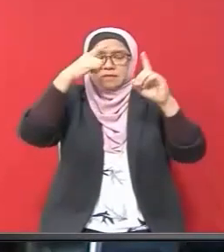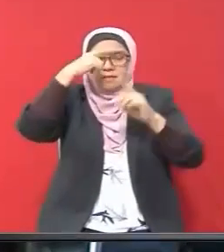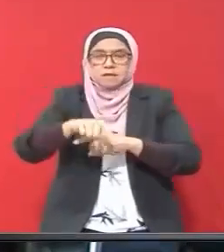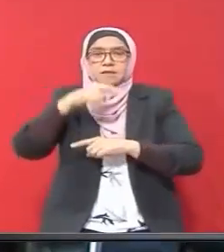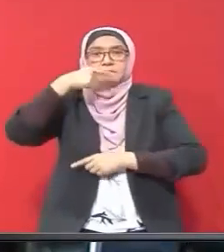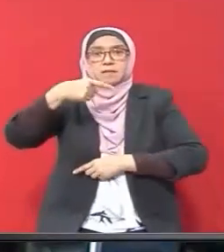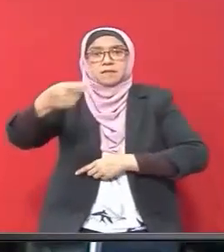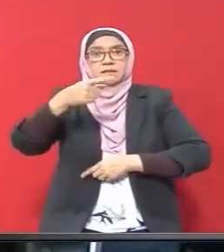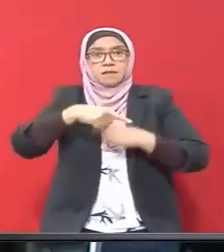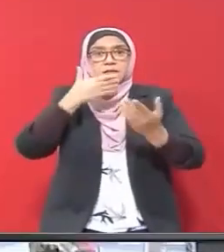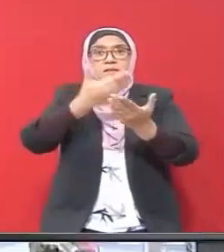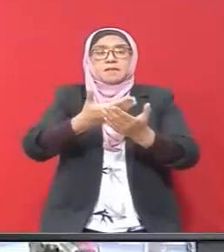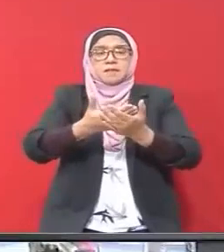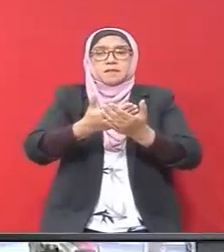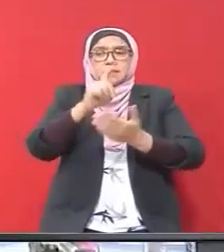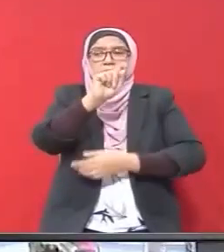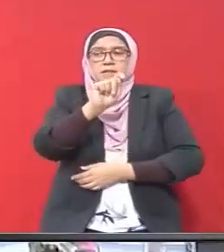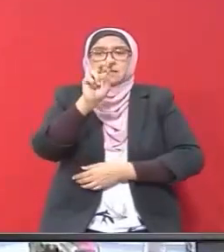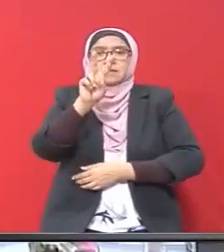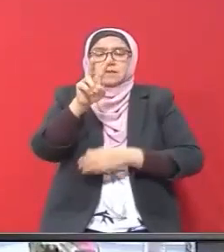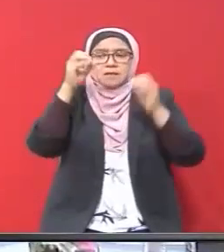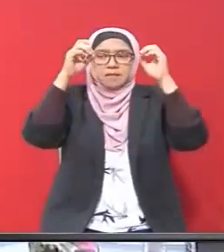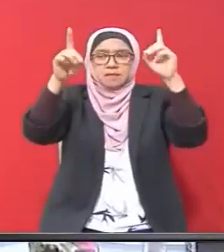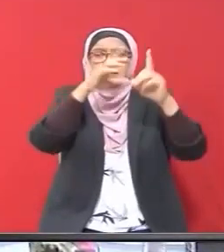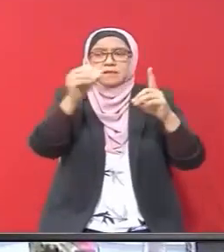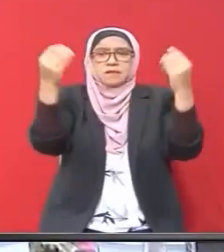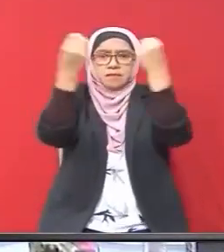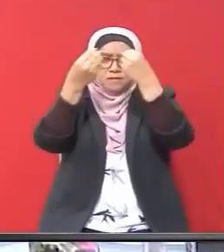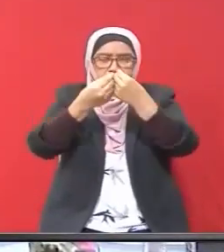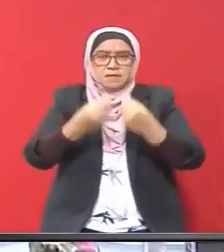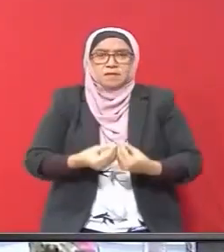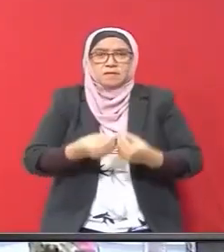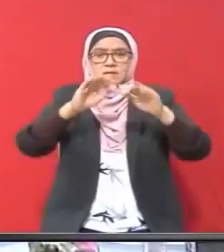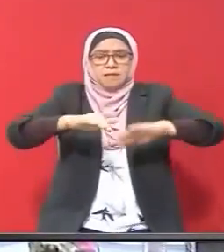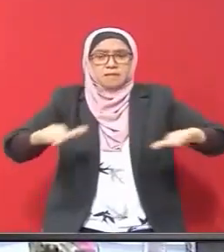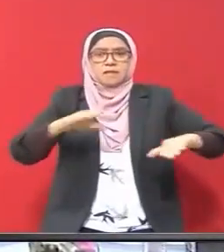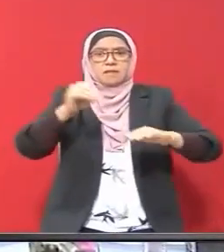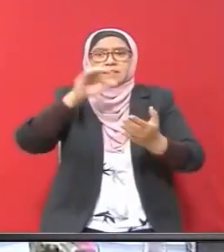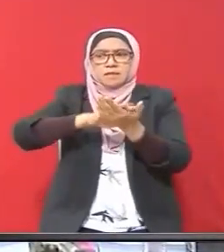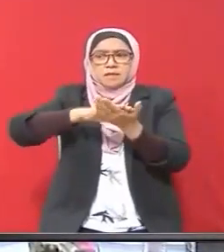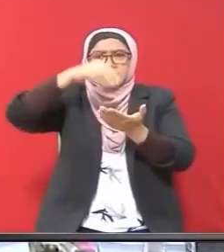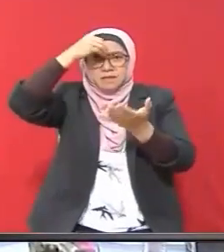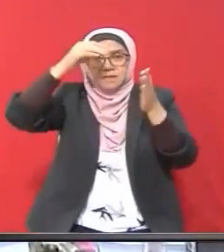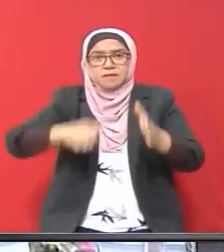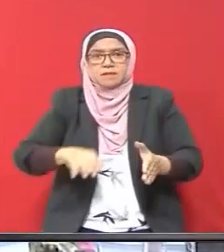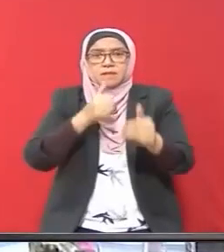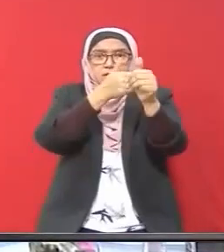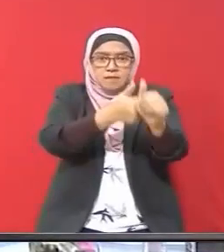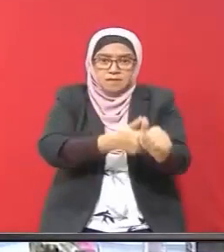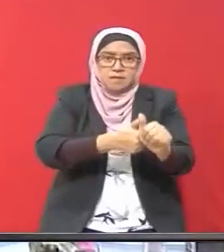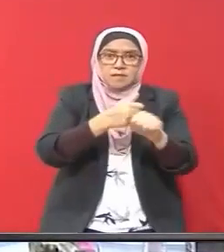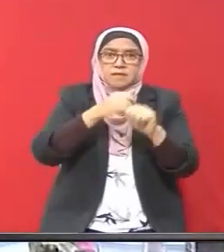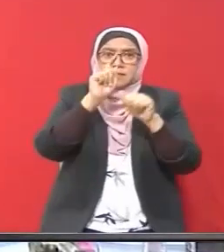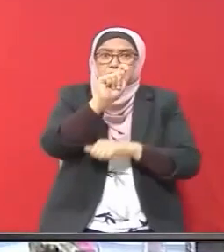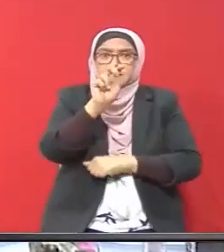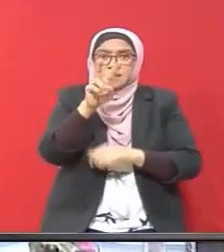TV pendidikan jumlah murid dan pelajar yang mengikuti program TV pendidikan dan sama ada cpm adonan